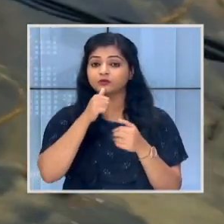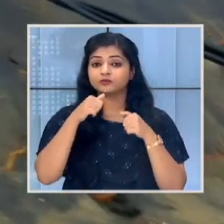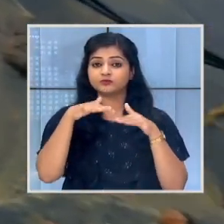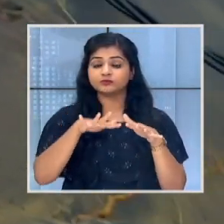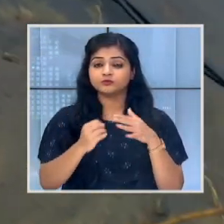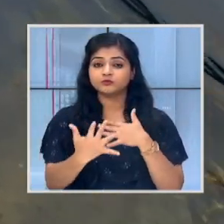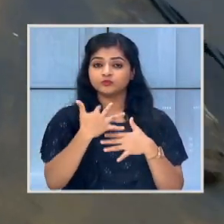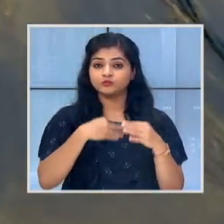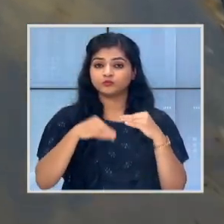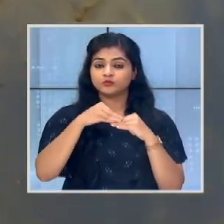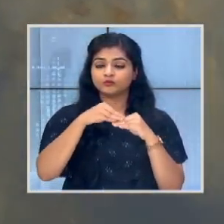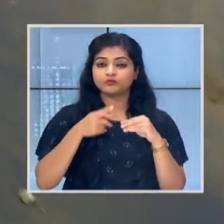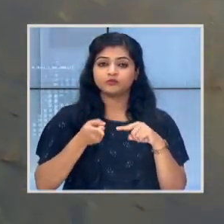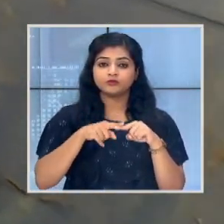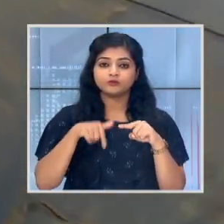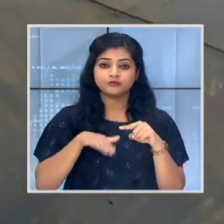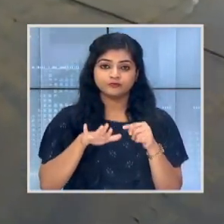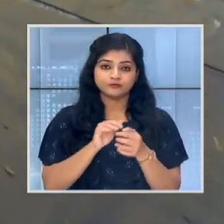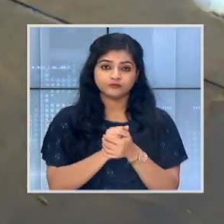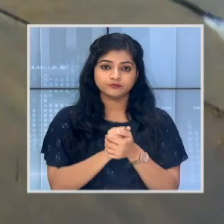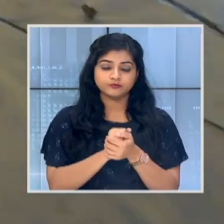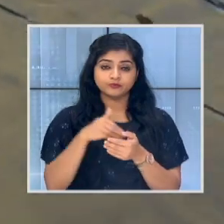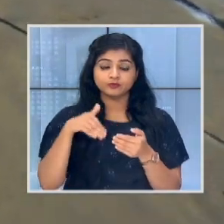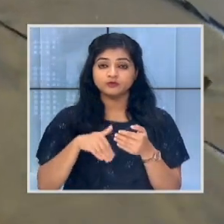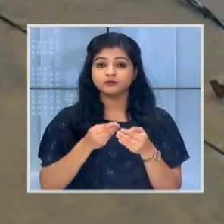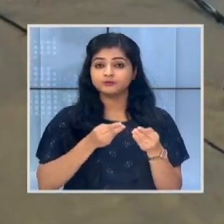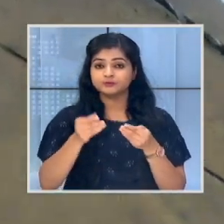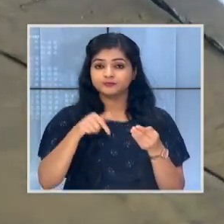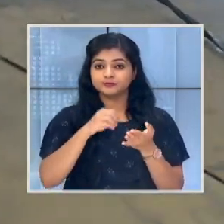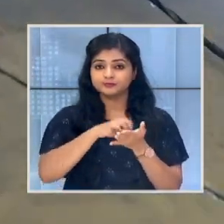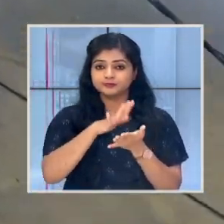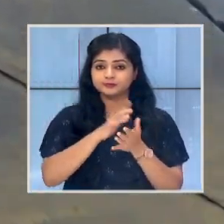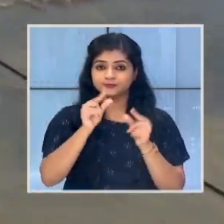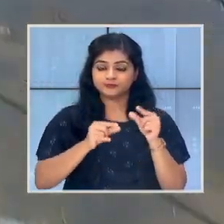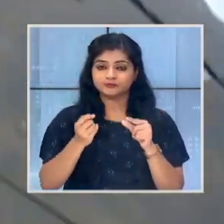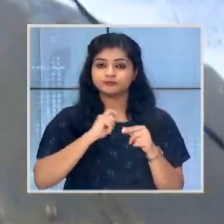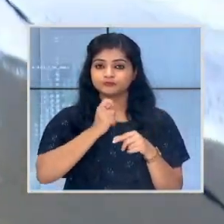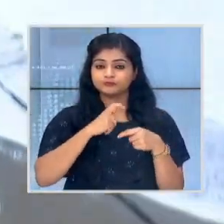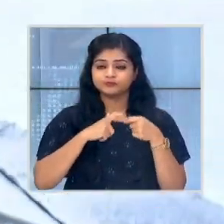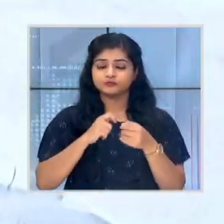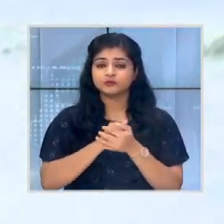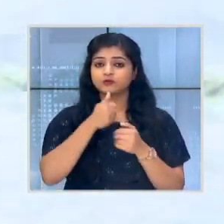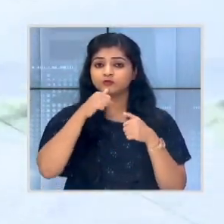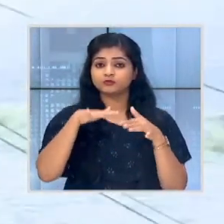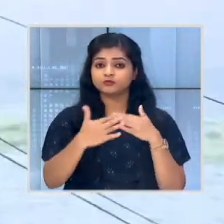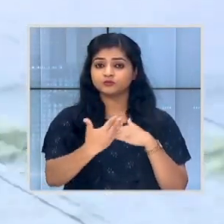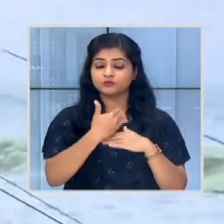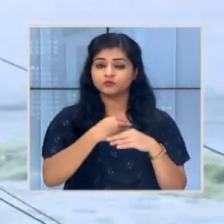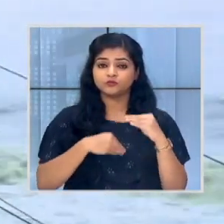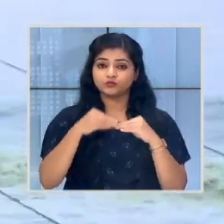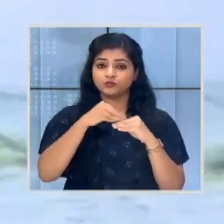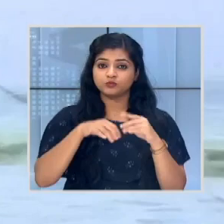കടലാക്രമണം രൂക്ഷമായിട്ടുള്ളത് എന്നുള്ളതാണ് പ്രധാനപ്പെട്ടതായിട്ടുള്ള ഒരു കാര്യം. ഇപ്പോൾ ഏതാനും പ്രദേശവാസികൾ നമ്മോടൊപ്പം ചേരുന്നുണ്ട്. ഈ കടലാക്രമണം ഓരോ ദിവസം കൂടുതൽ രൂക്ഷമായി